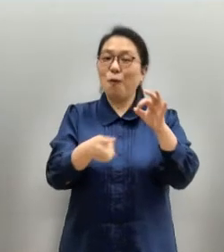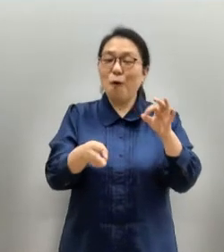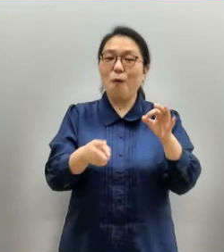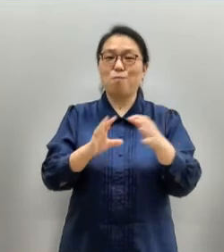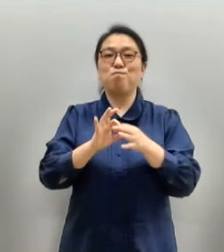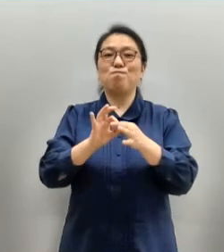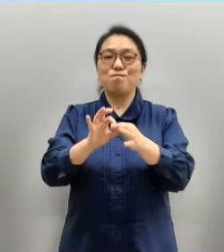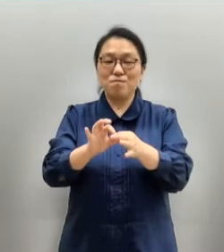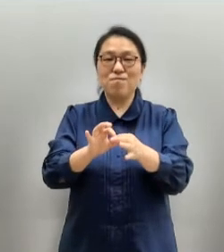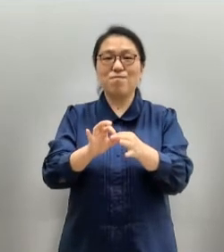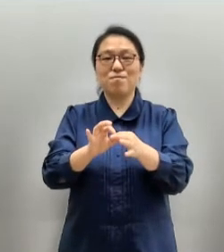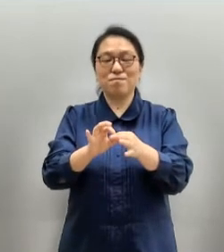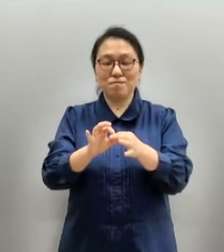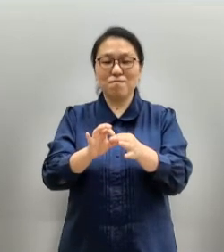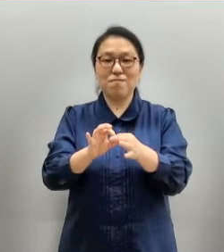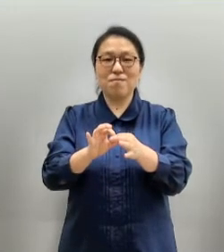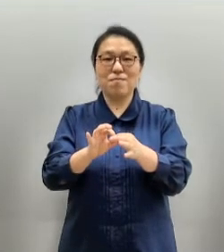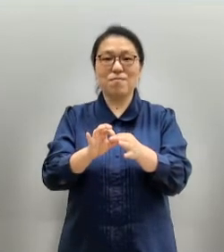ケースで続いており、